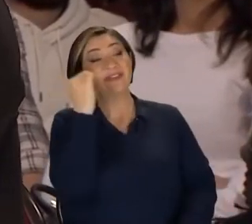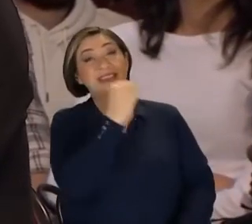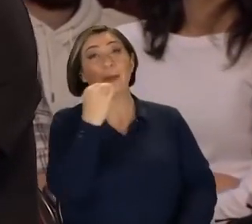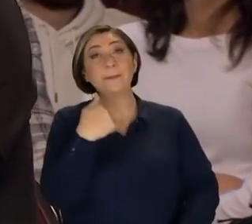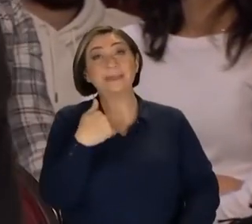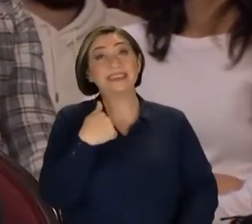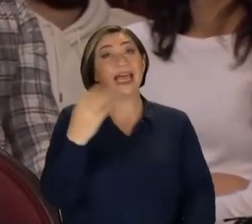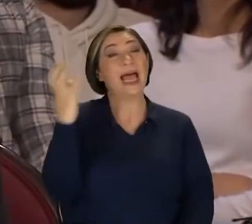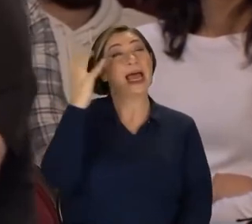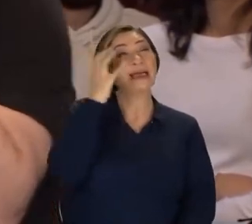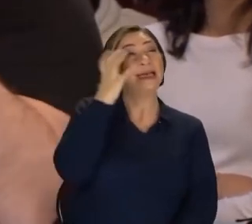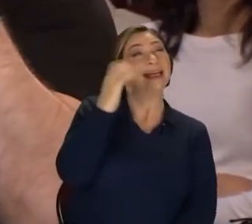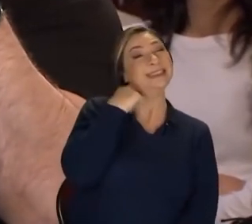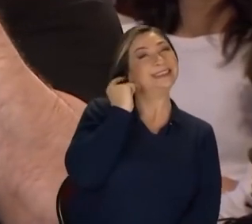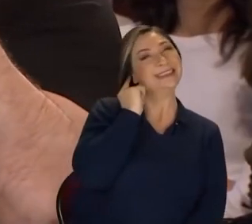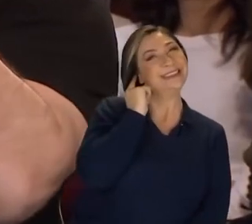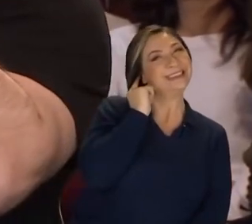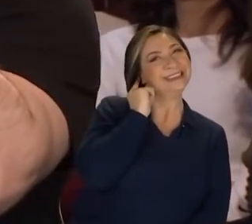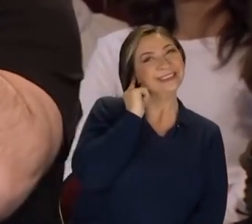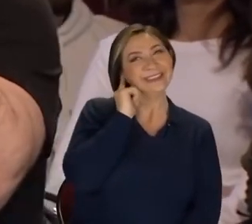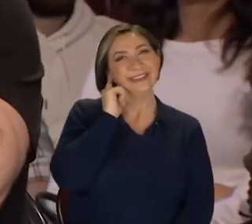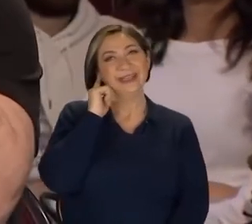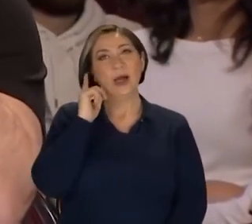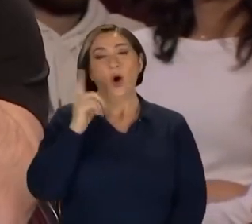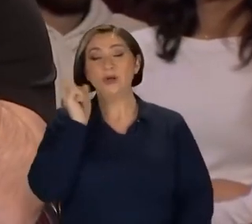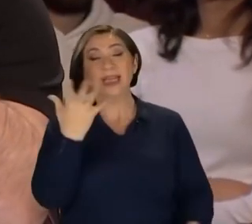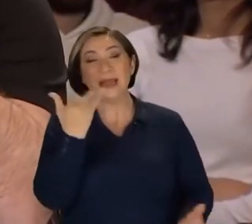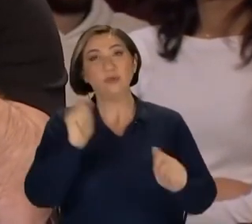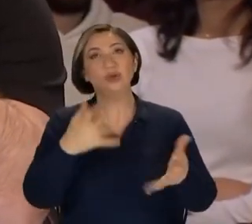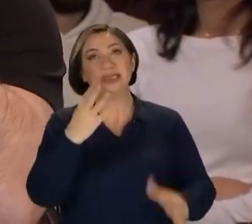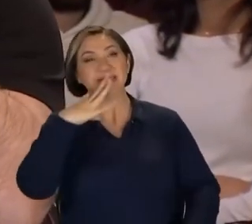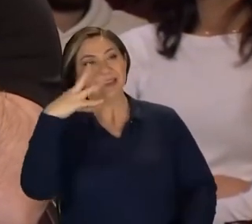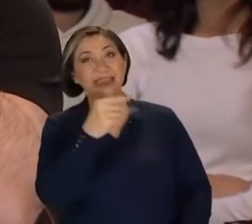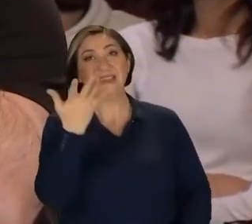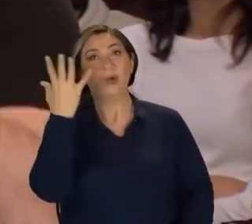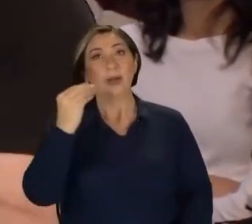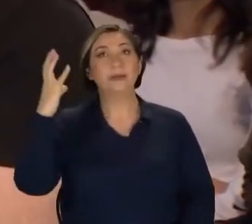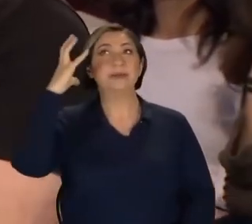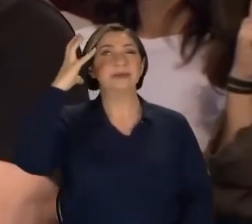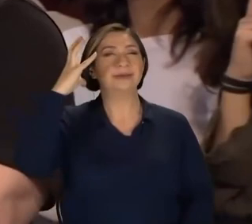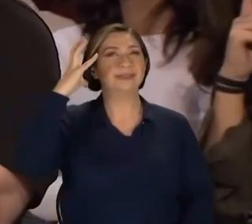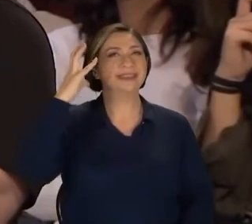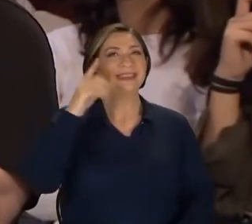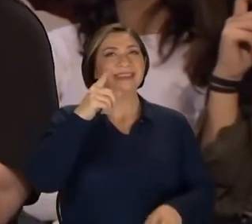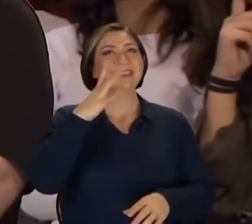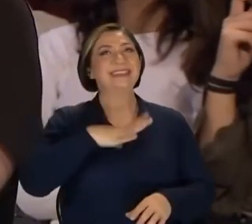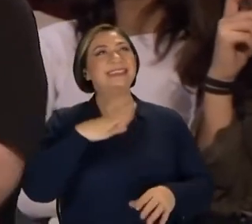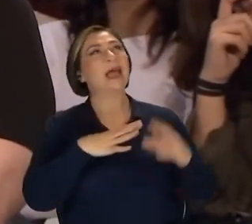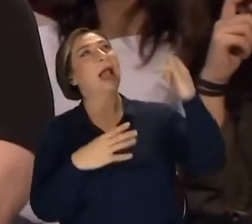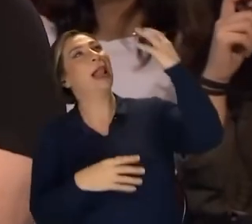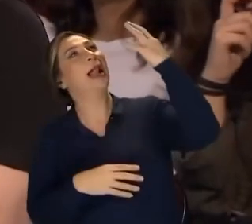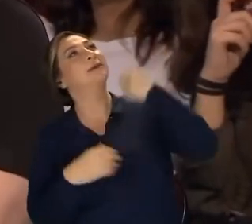atarken biz de çok... yani mesela giriyor, oğlum sen ne yapıyorsun ya? Neden böyle oluyor falan derken siz de burada